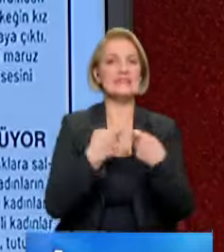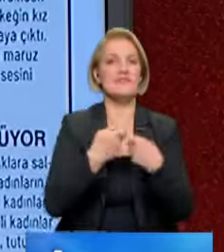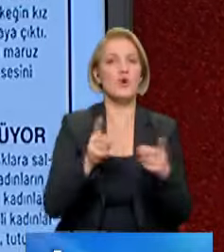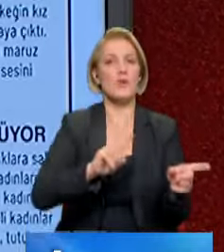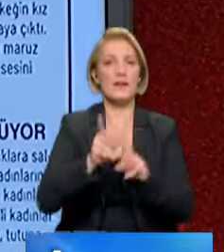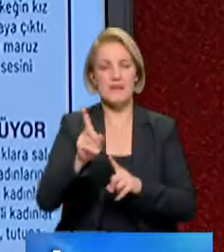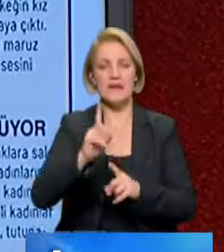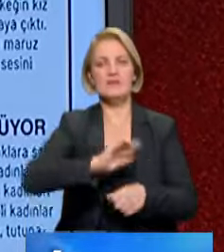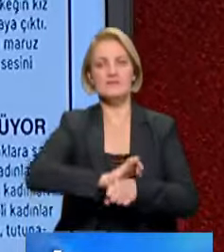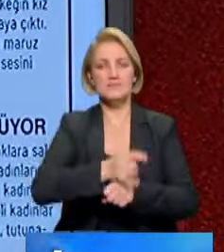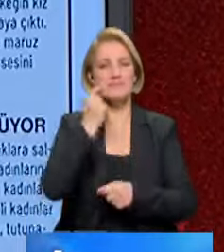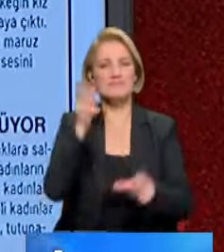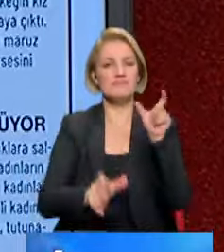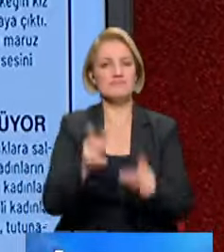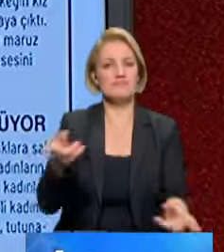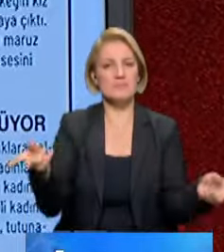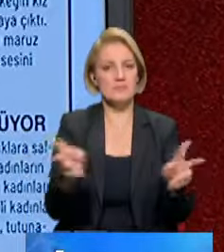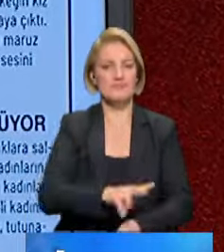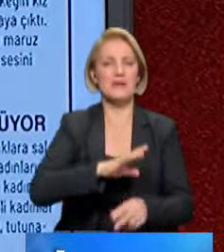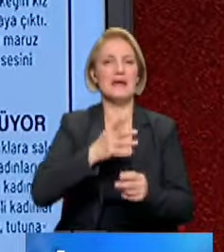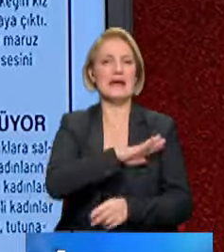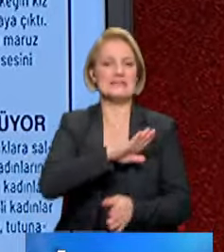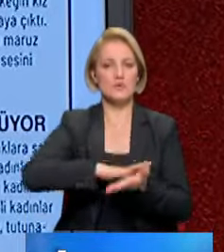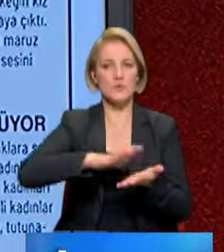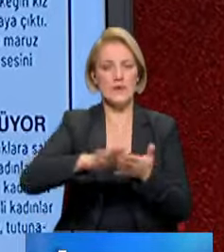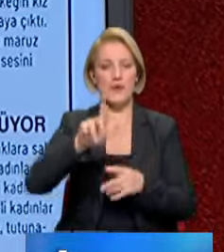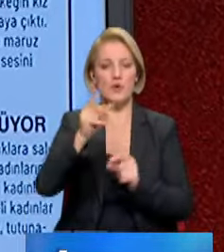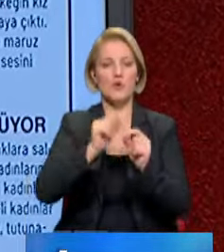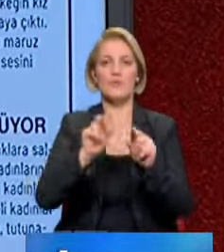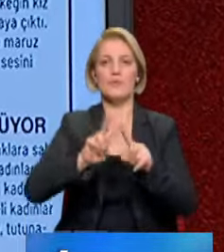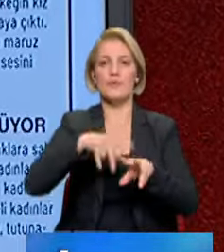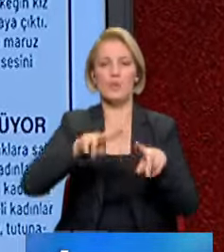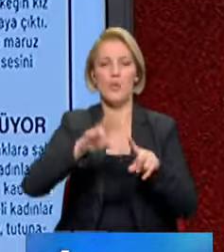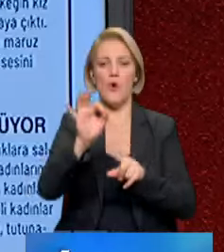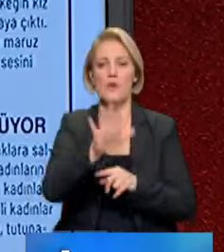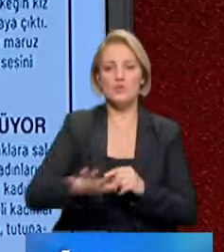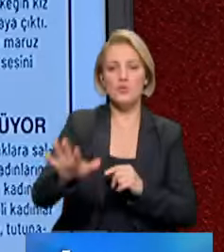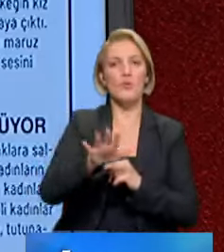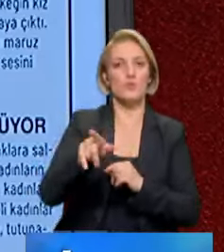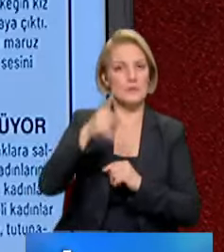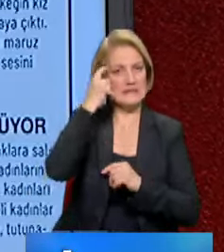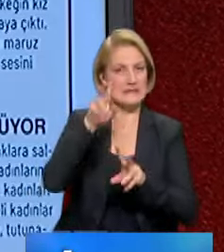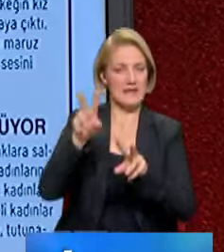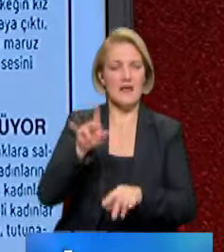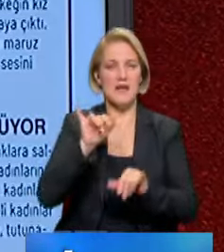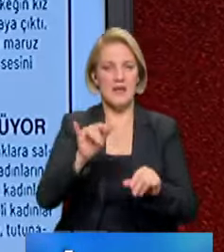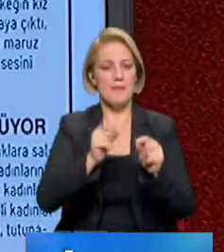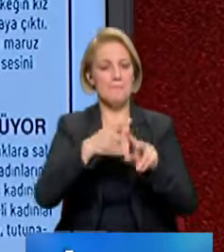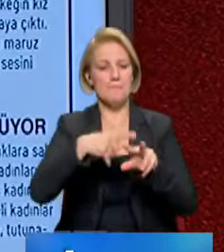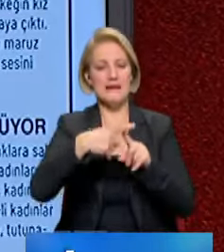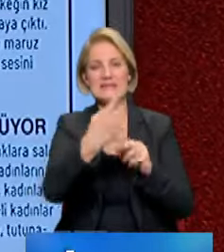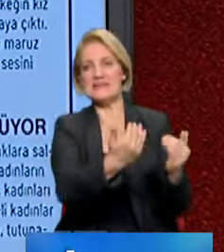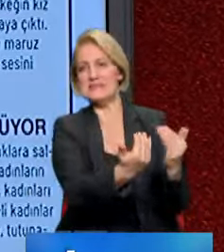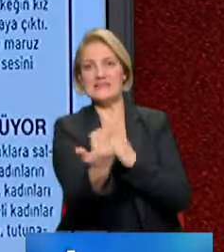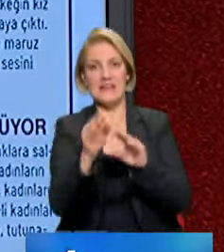yöntemleri, suikastler ve sivil katliamları içeren Gazze düzenini, başta Lübnan olmak üzere tüm Orta Doğu'ya yayan İsrail'in, batılı emperyalistlerin